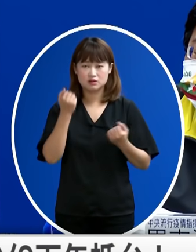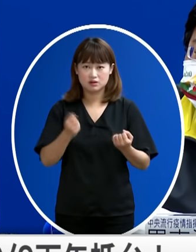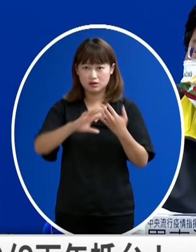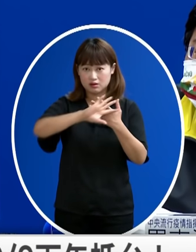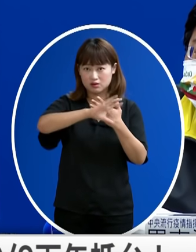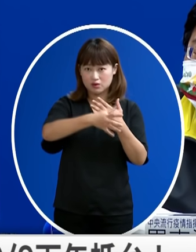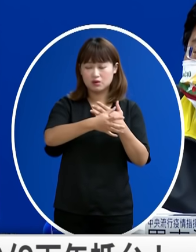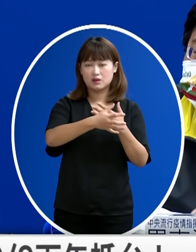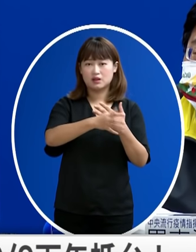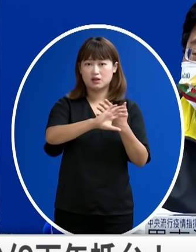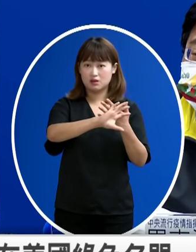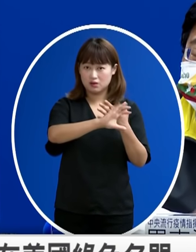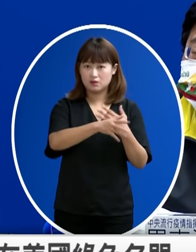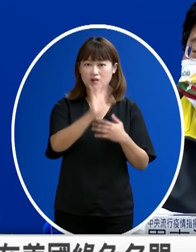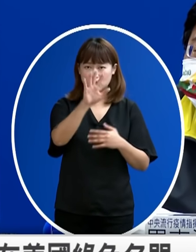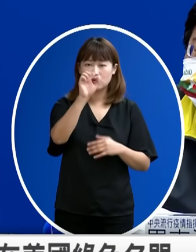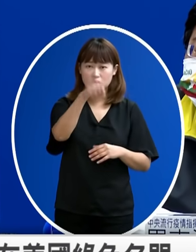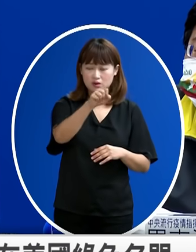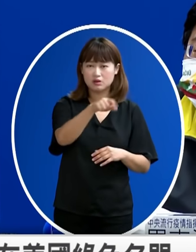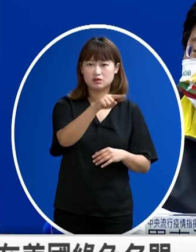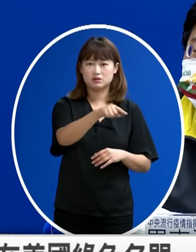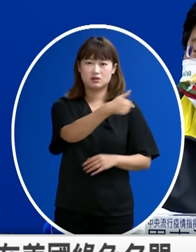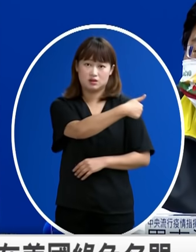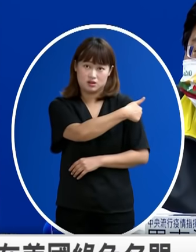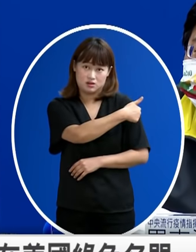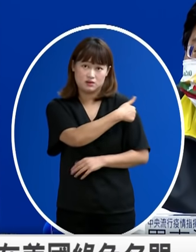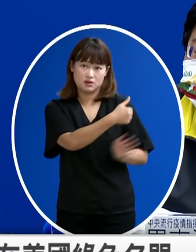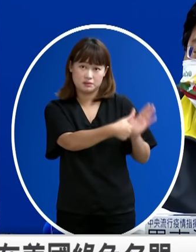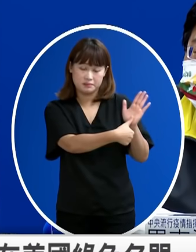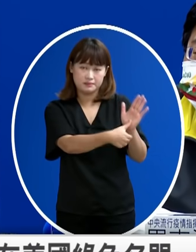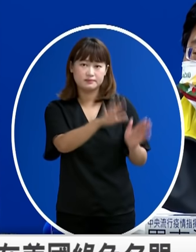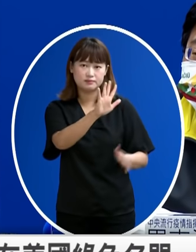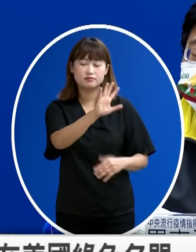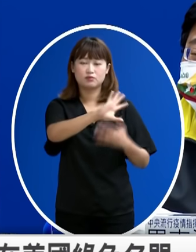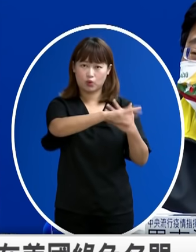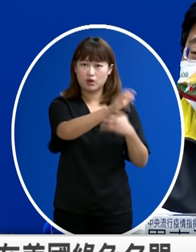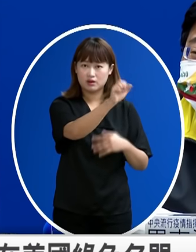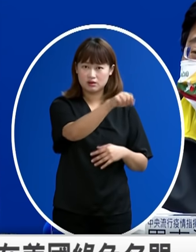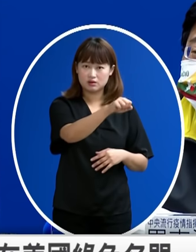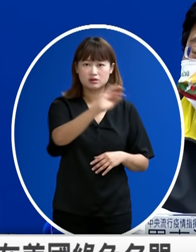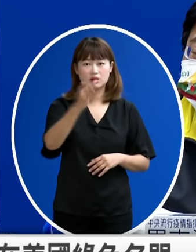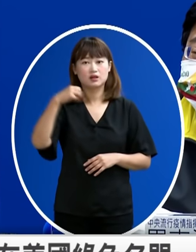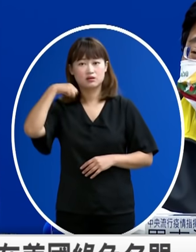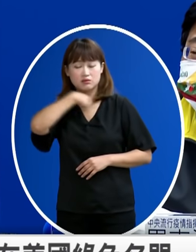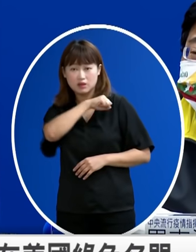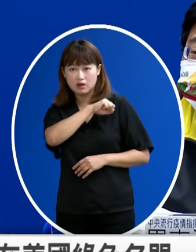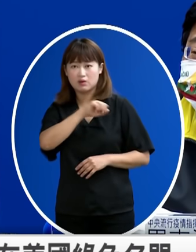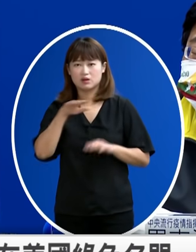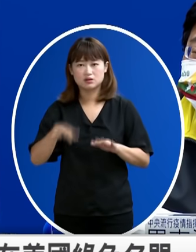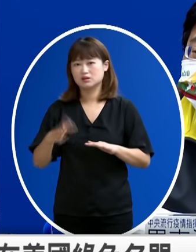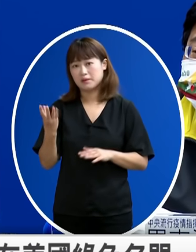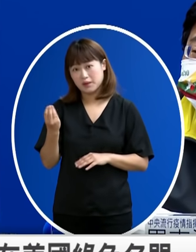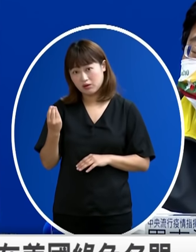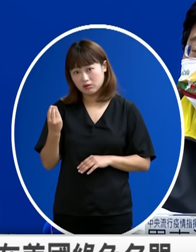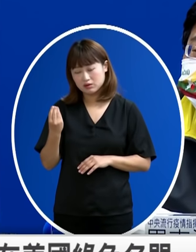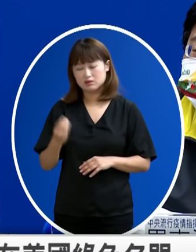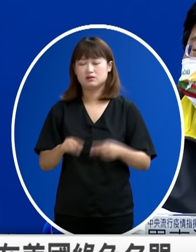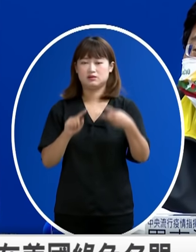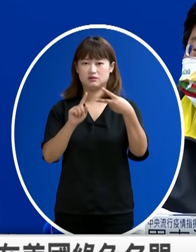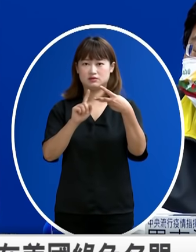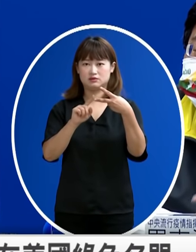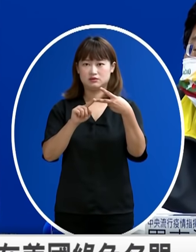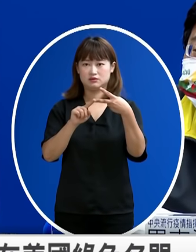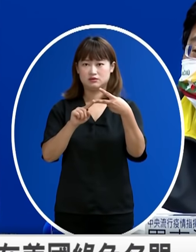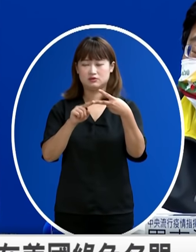国外已经认可，但是在台湾没有核准上市的部分，那这个部分就是就最后一剂这